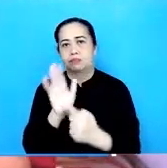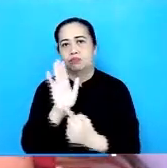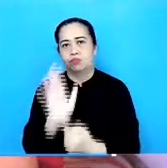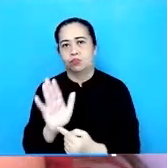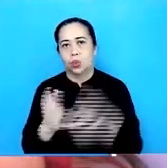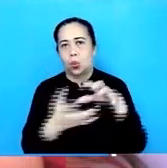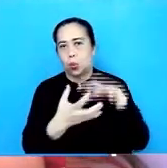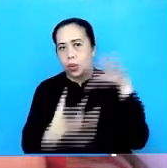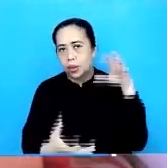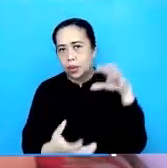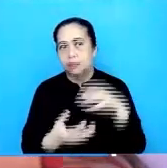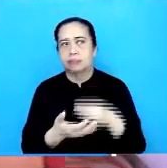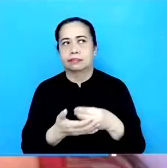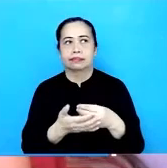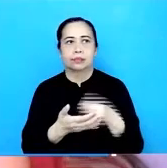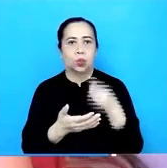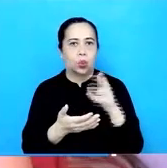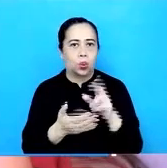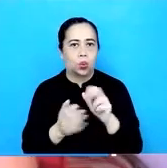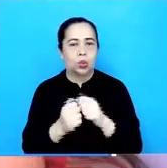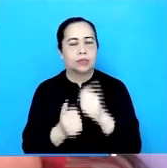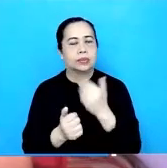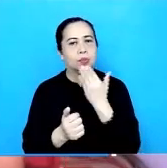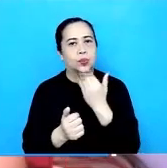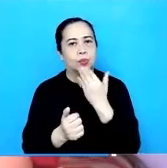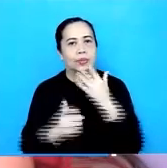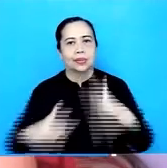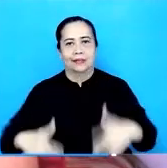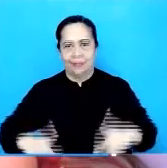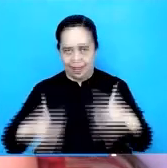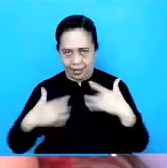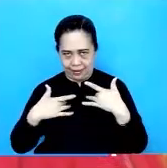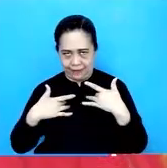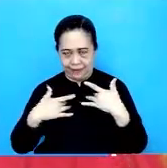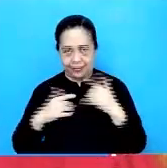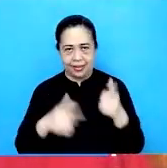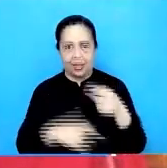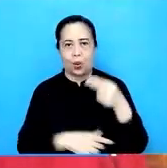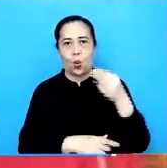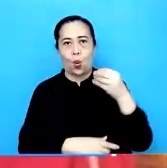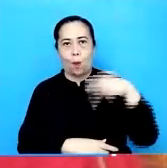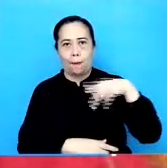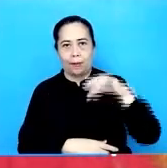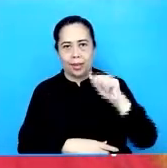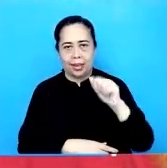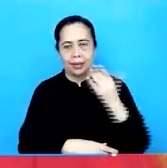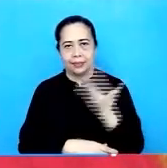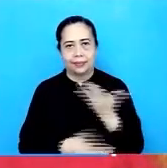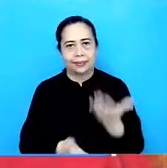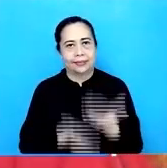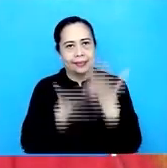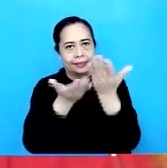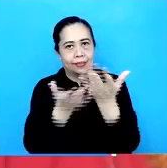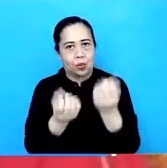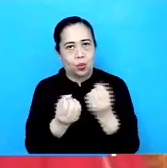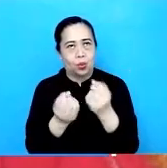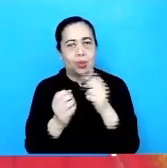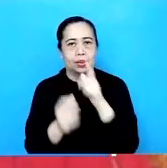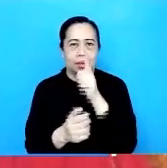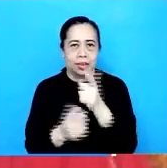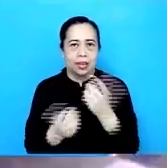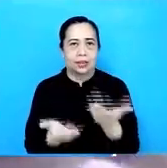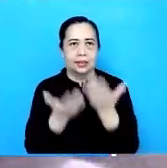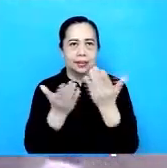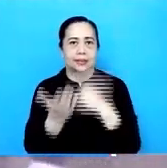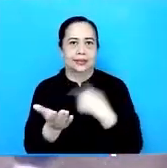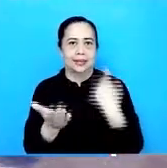wealth or tamis ng buhay. Diyan pumapasok si hopya. Kaya inaalay din siya pag gusto mo magpaswerte ngayong Chinese